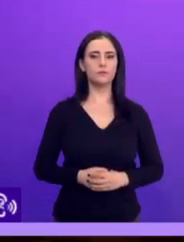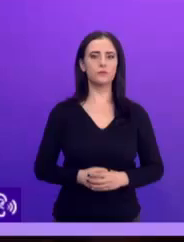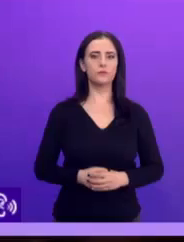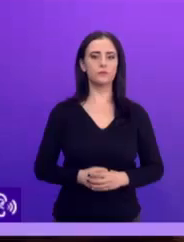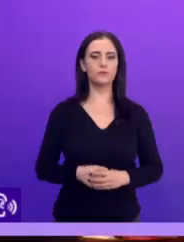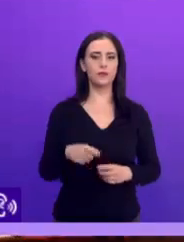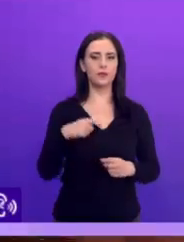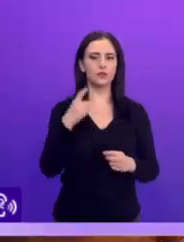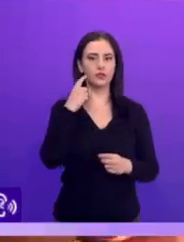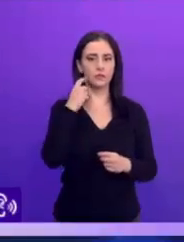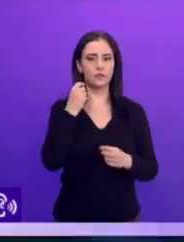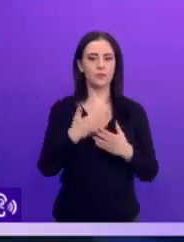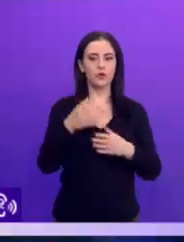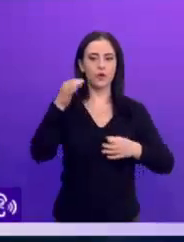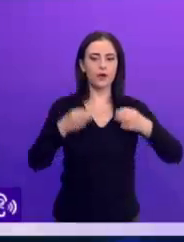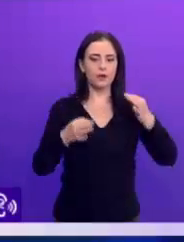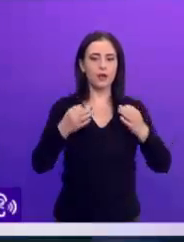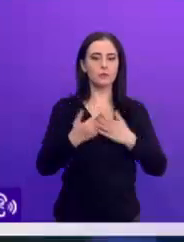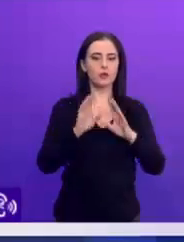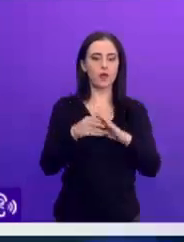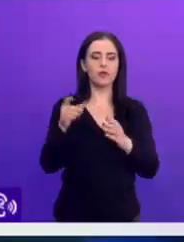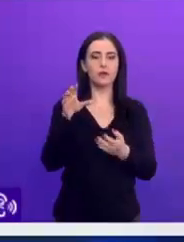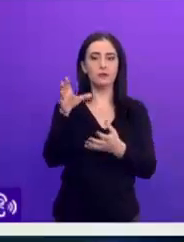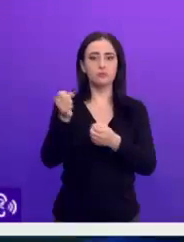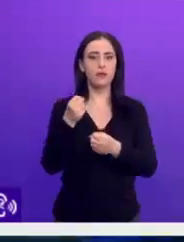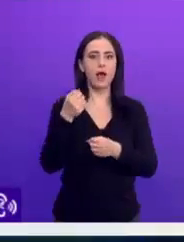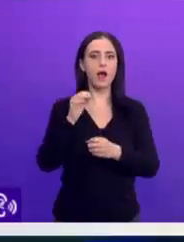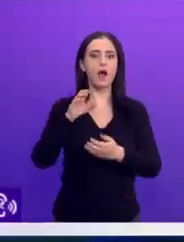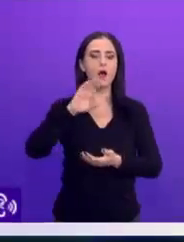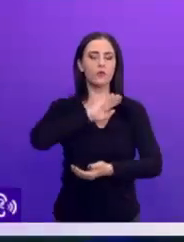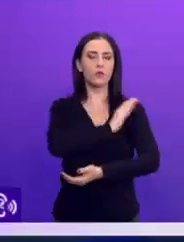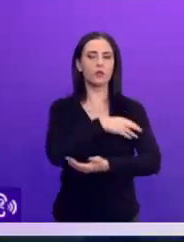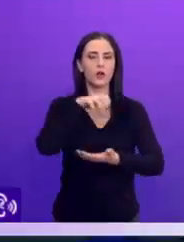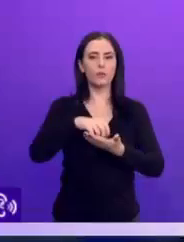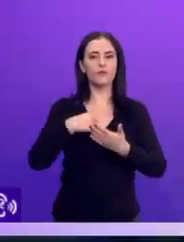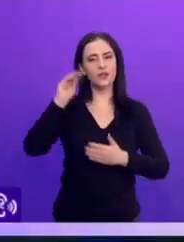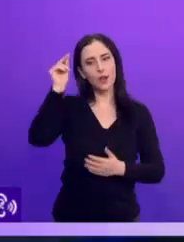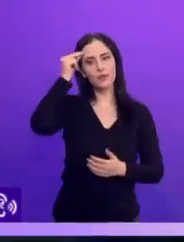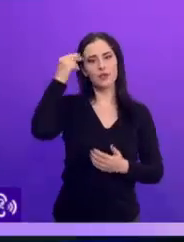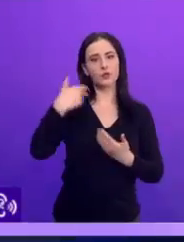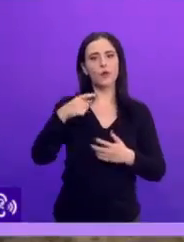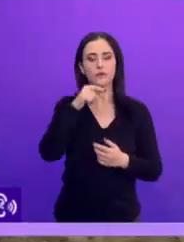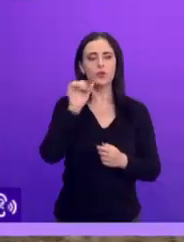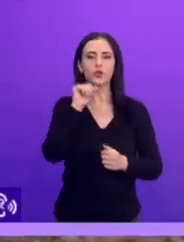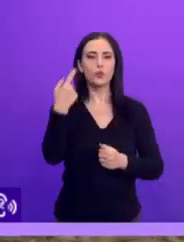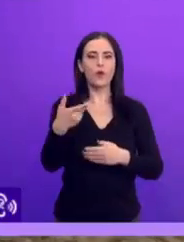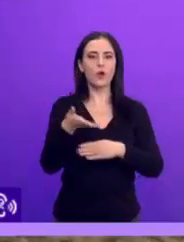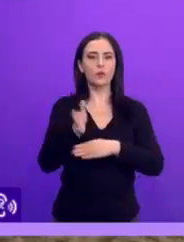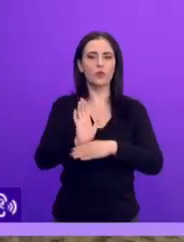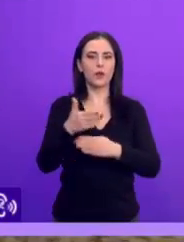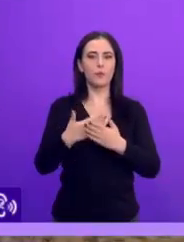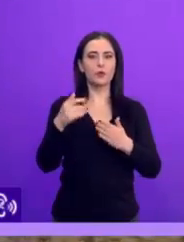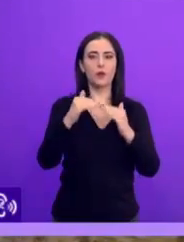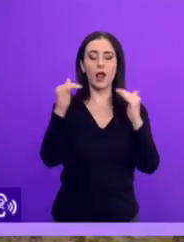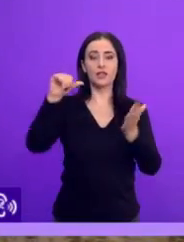Și încercăm să luăm legătura cu autoritățile locale în contextul în care vă reamintesc că această pensiune nu avea nici autorizație de securitate la